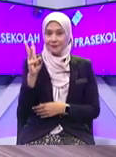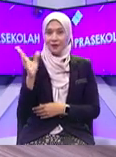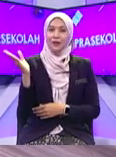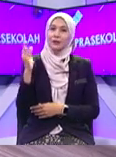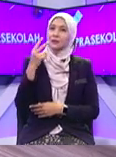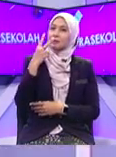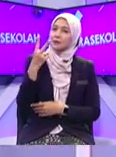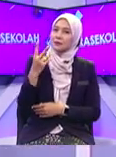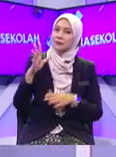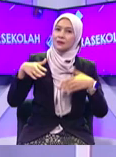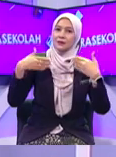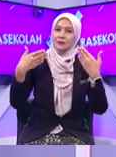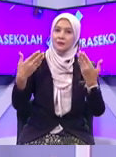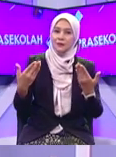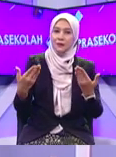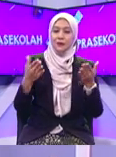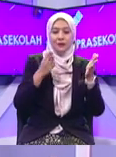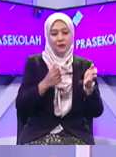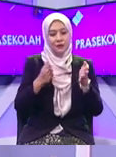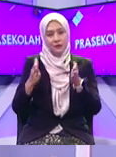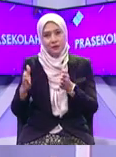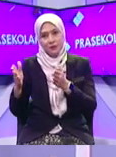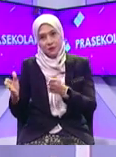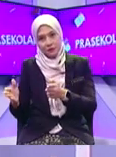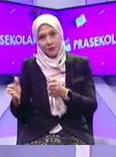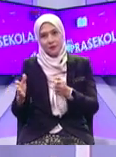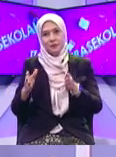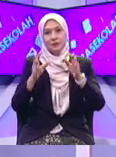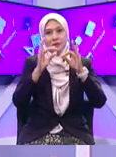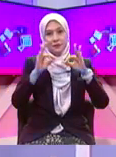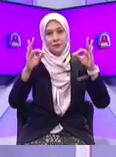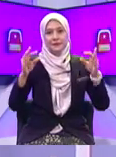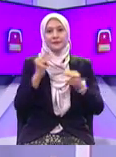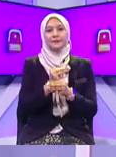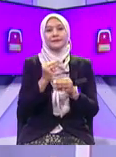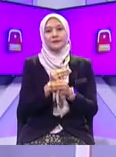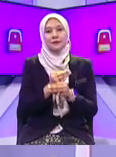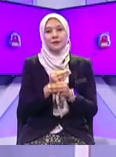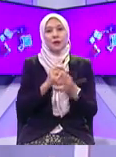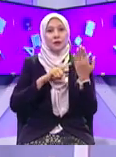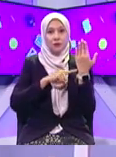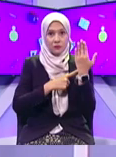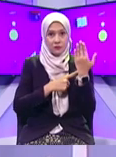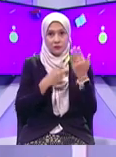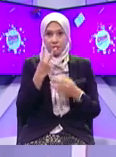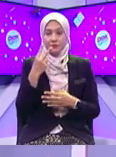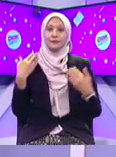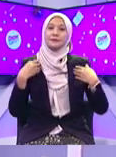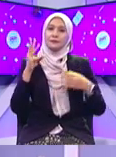macam mana kita nak susun-mitik tersebut Oke tadi ada 6 kemudian